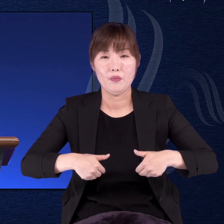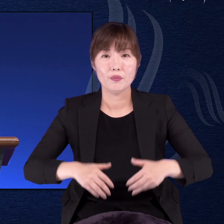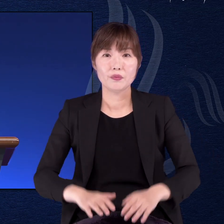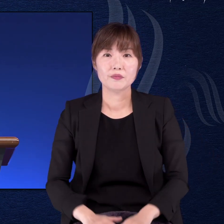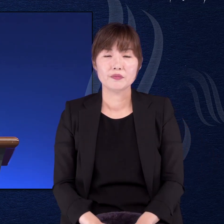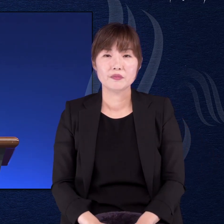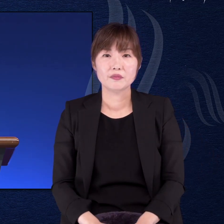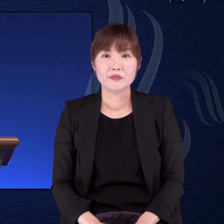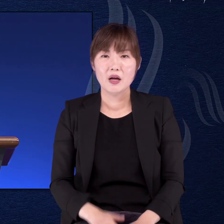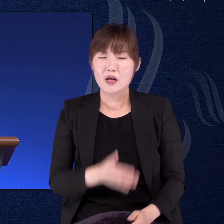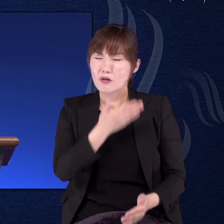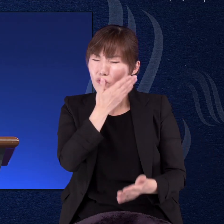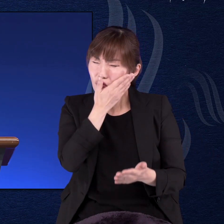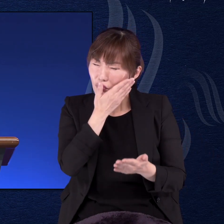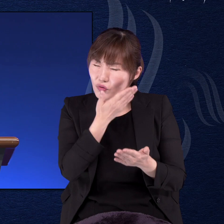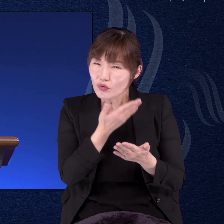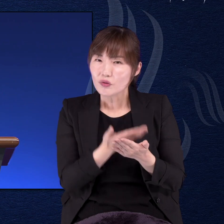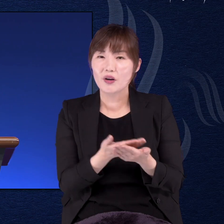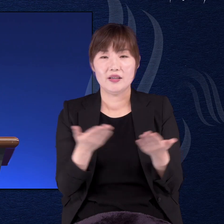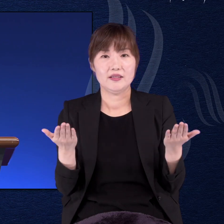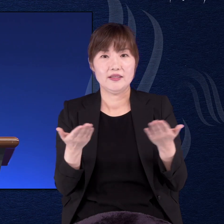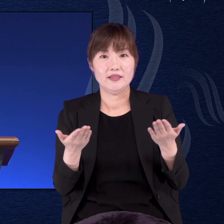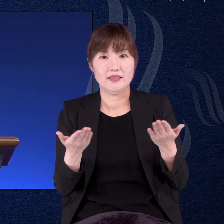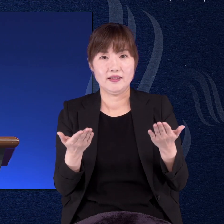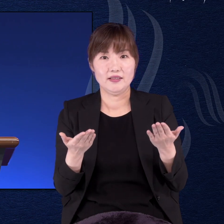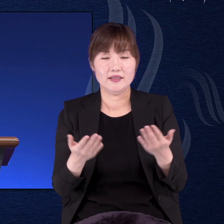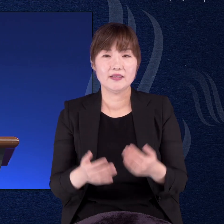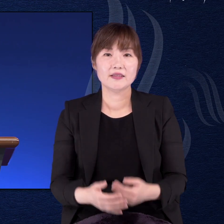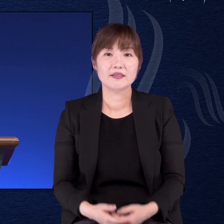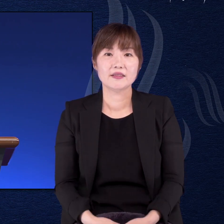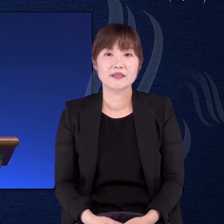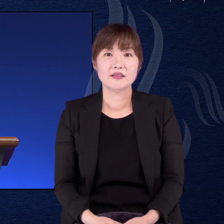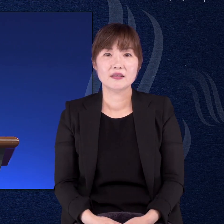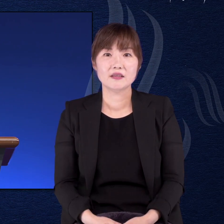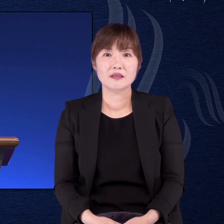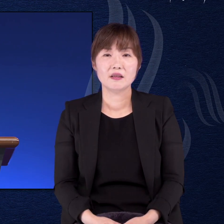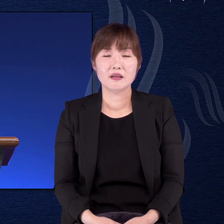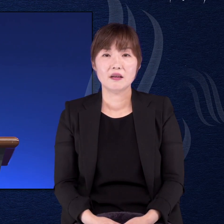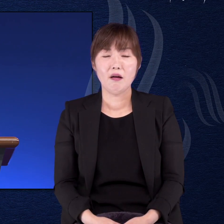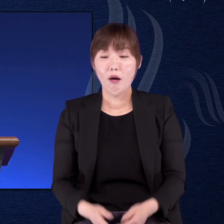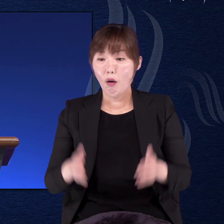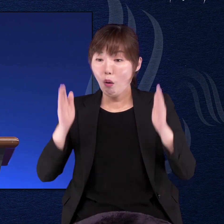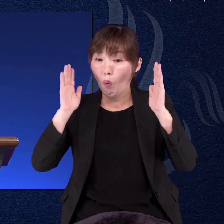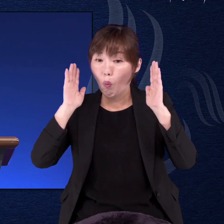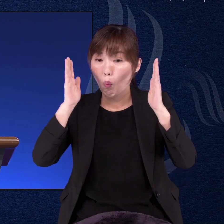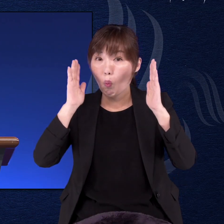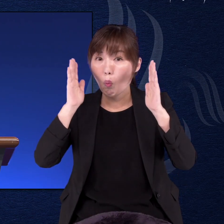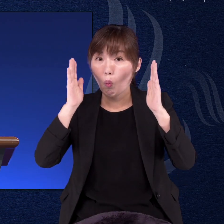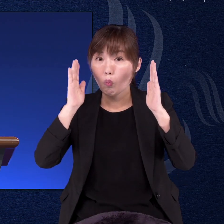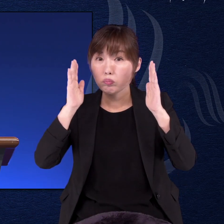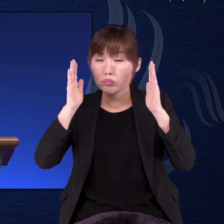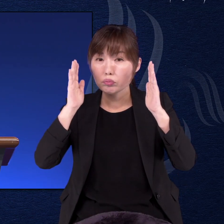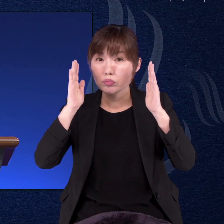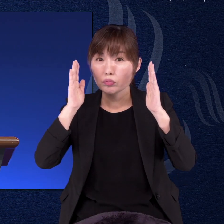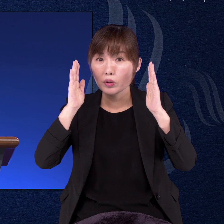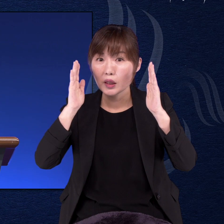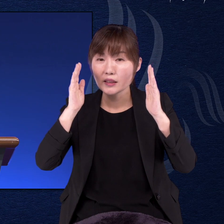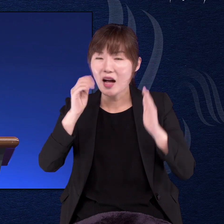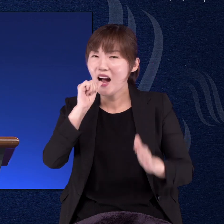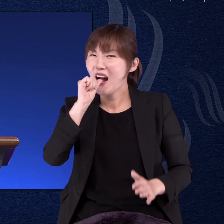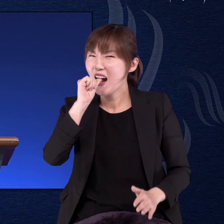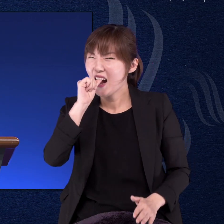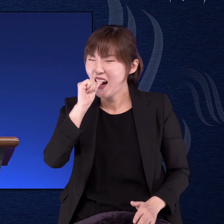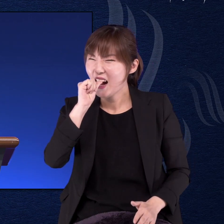아주 중요한 일이라고 생각합니다. 사실 공부는 철만 들으면 고등학교에서도